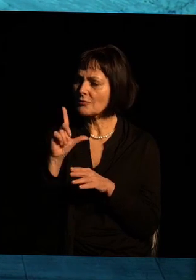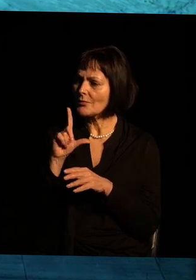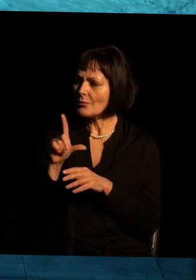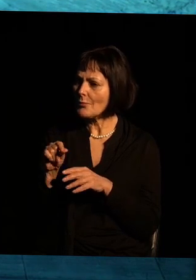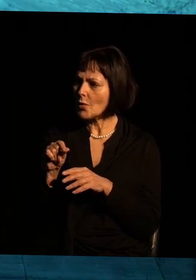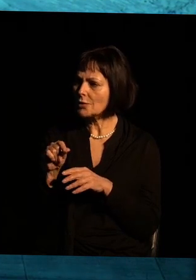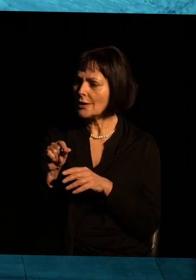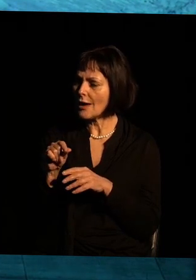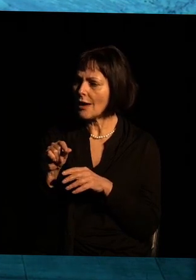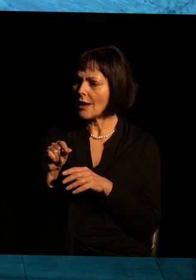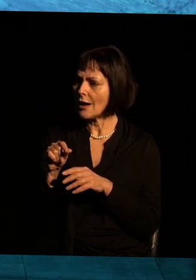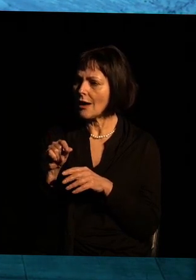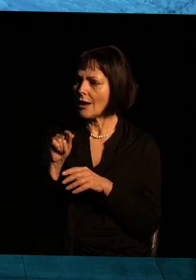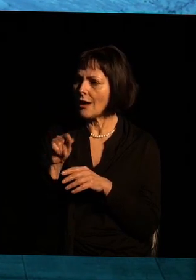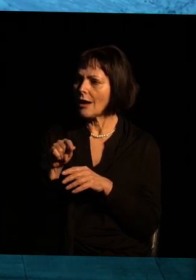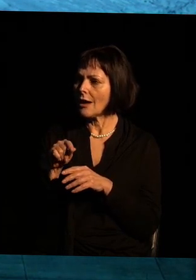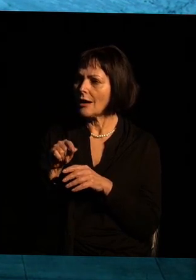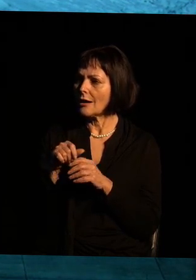tam sobie do tego.